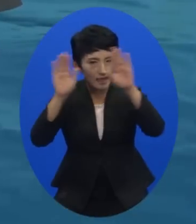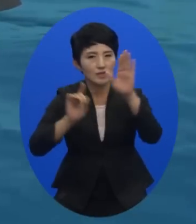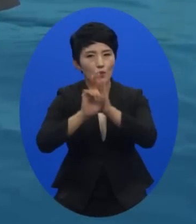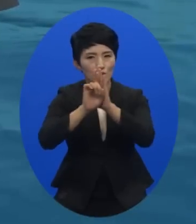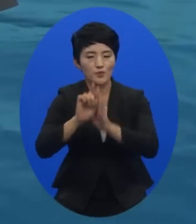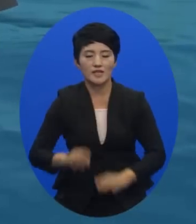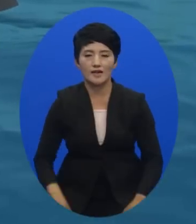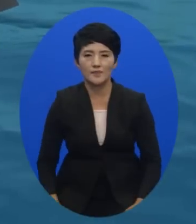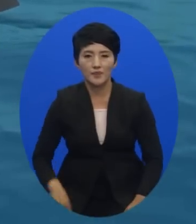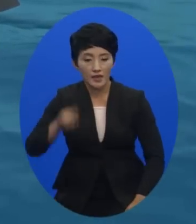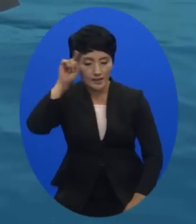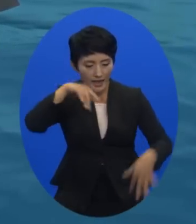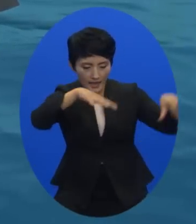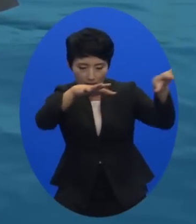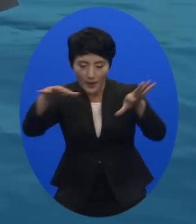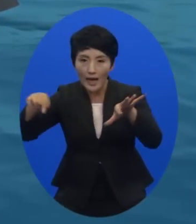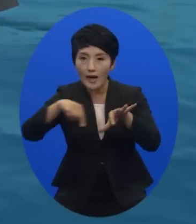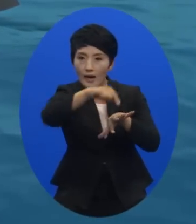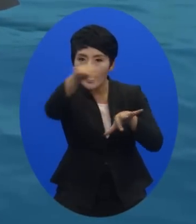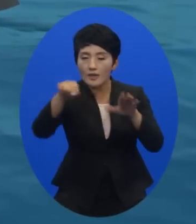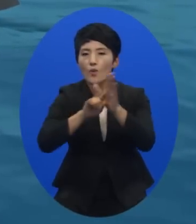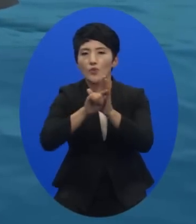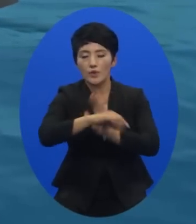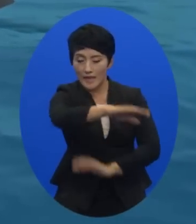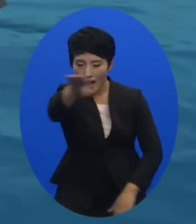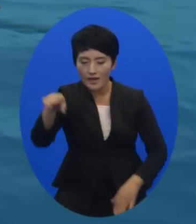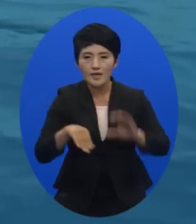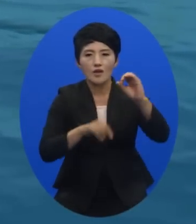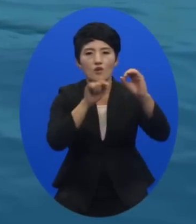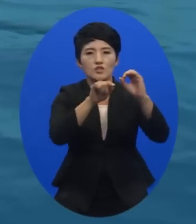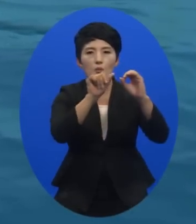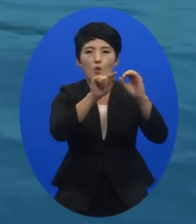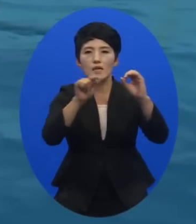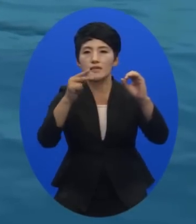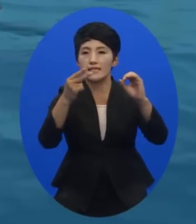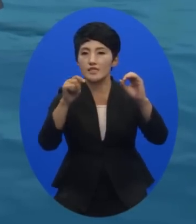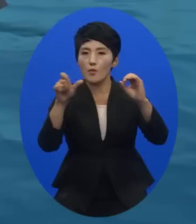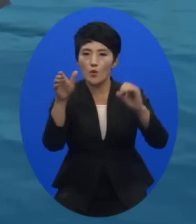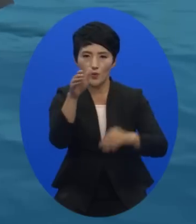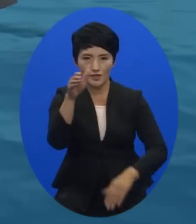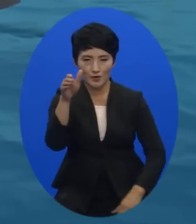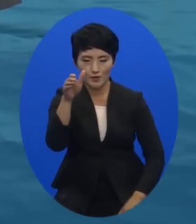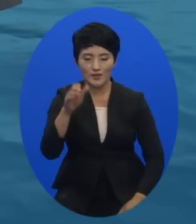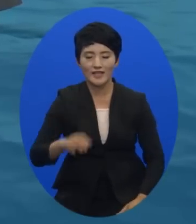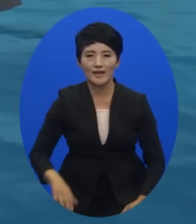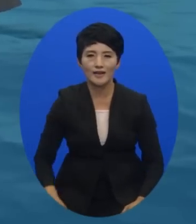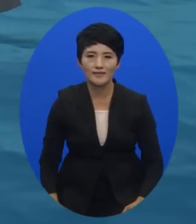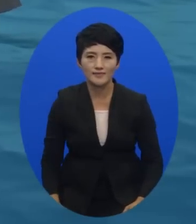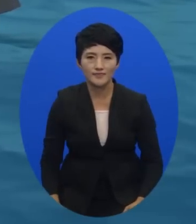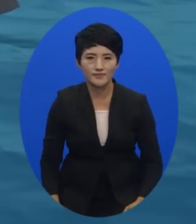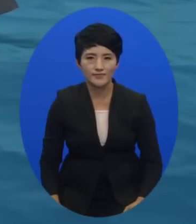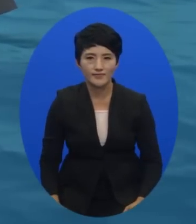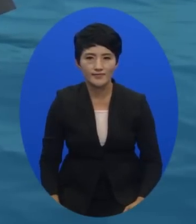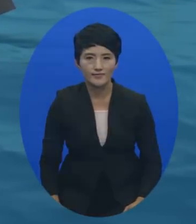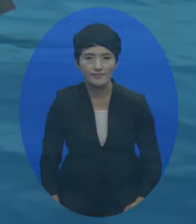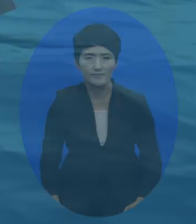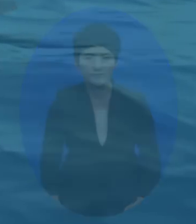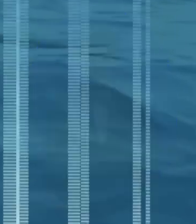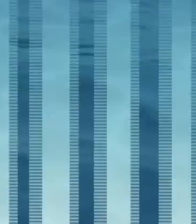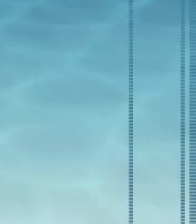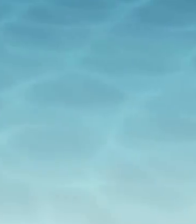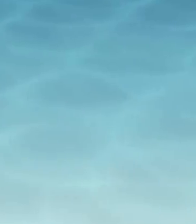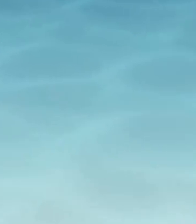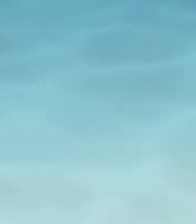내일 바다의 물결은 모든 바다에서 0.5에서 2.5m로 일겠습니다. 다음은 모레 날씨입니다.